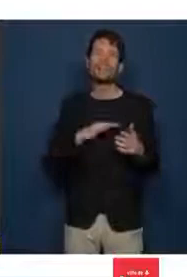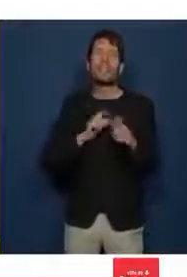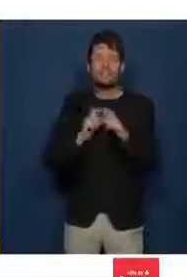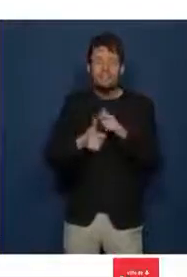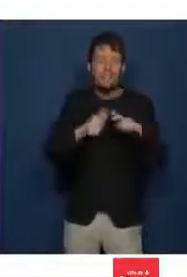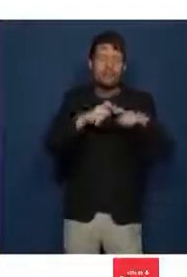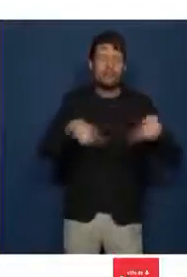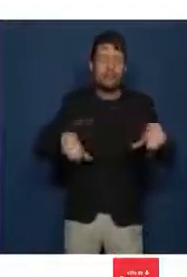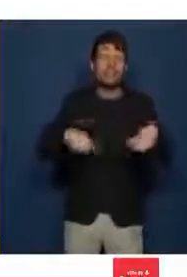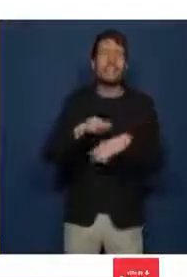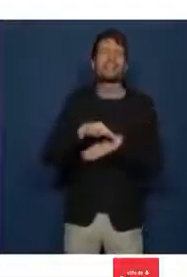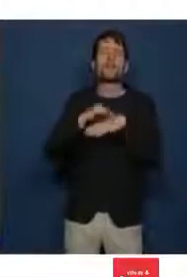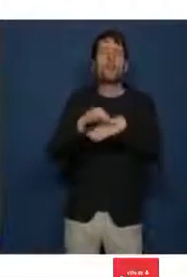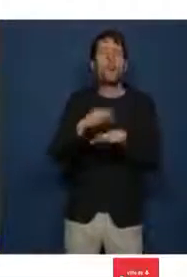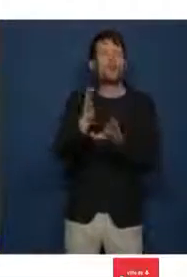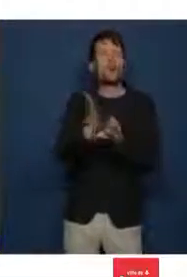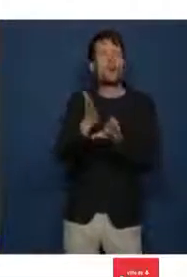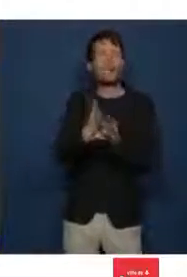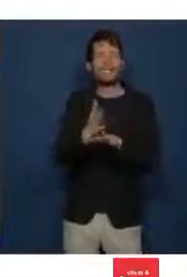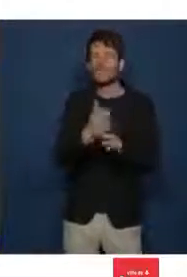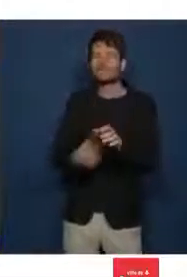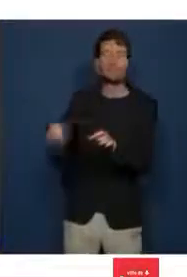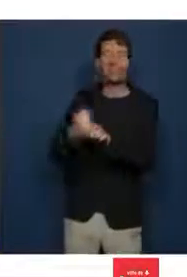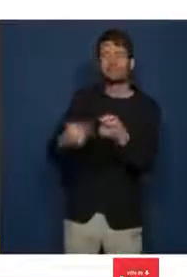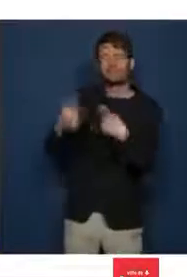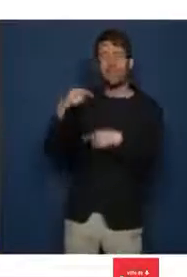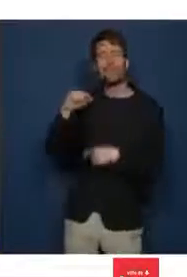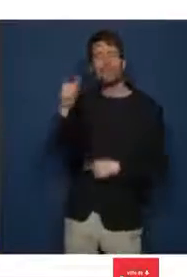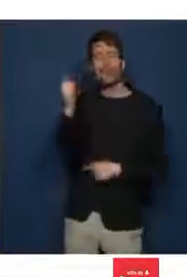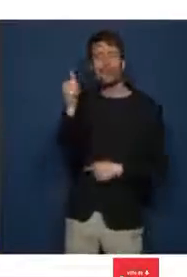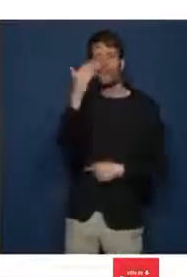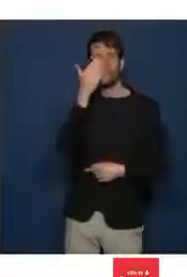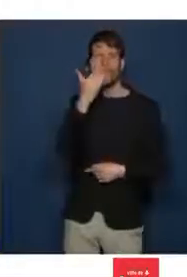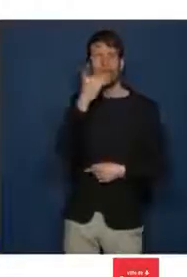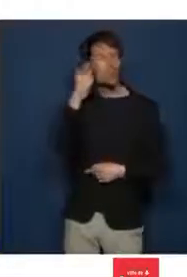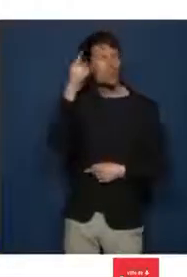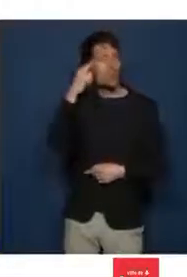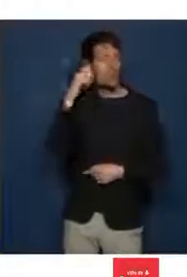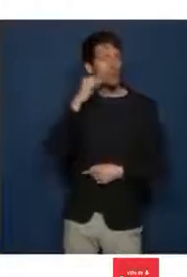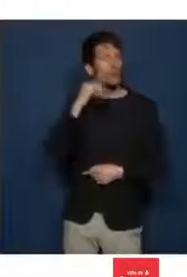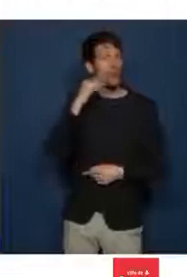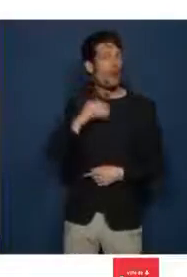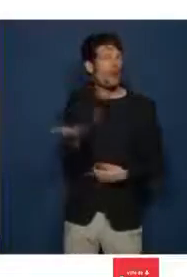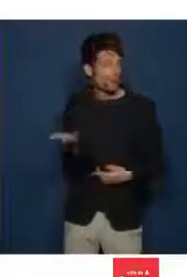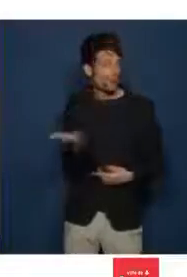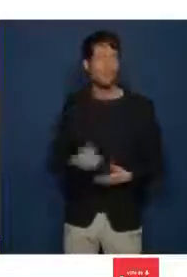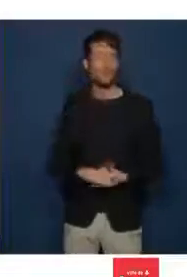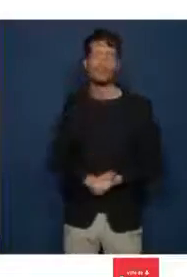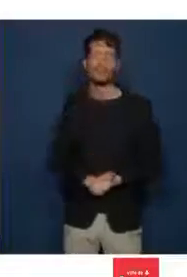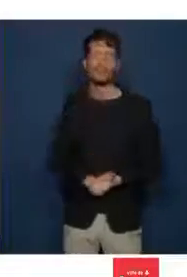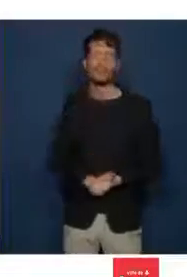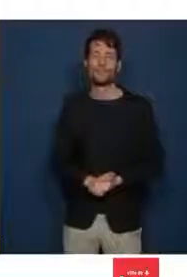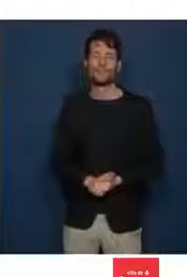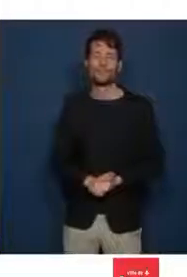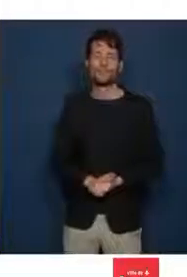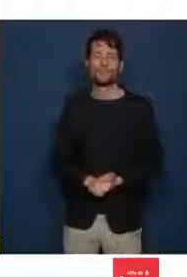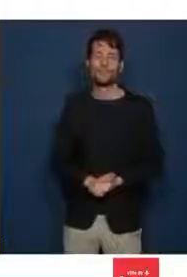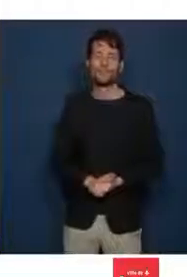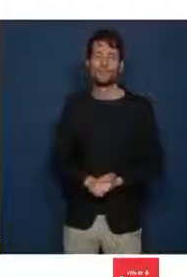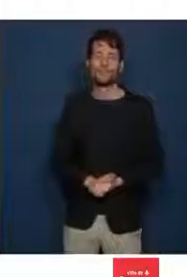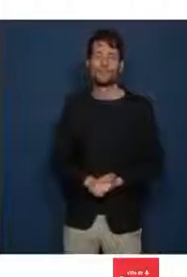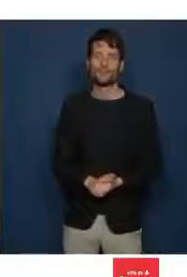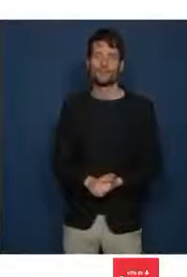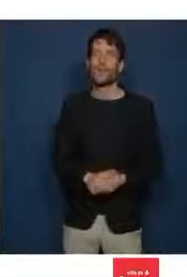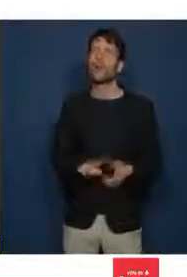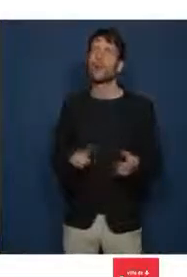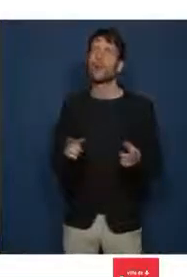psychologique créé le 1er février dernier à l'attention des étudiants. À cela s'ajoutent quelques coups de griffe